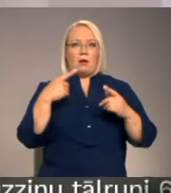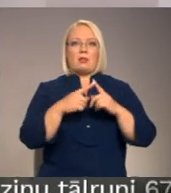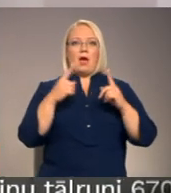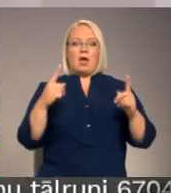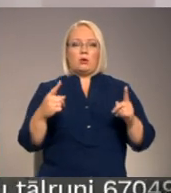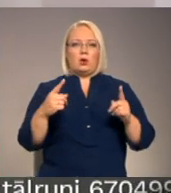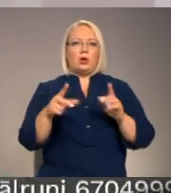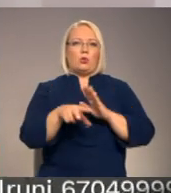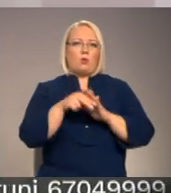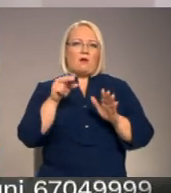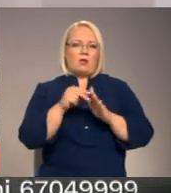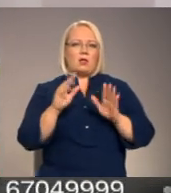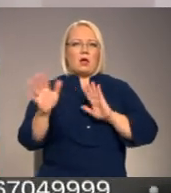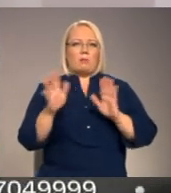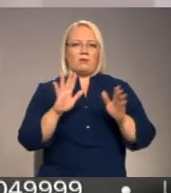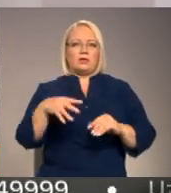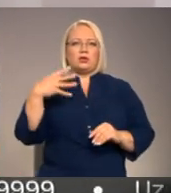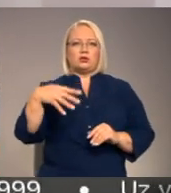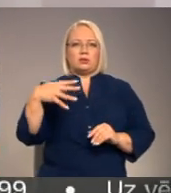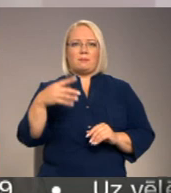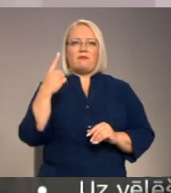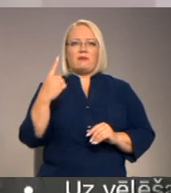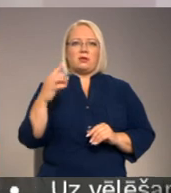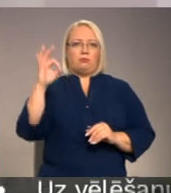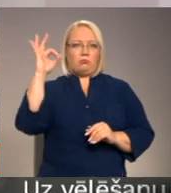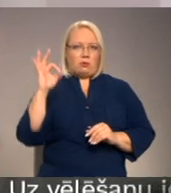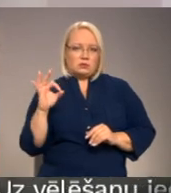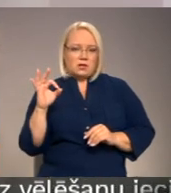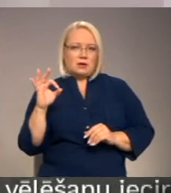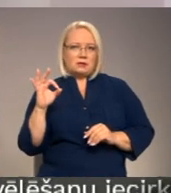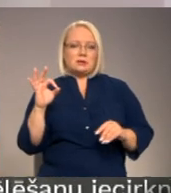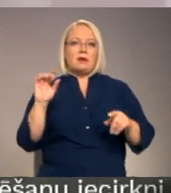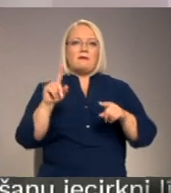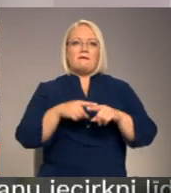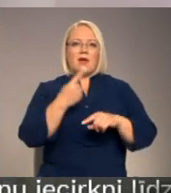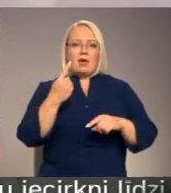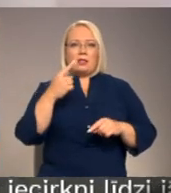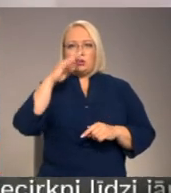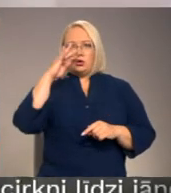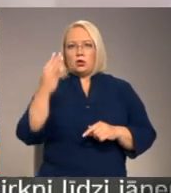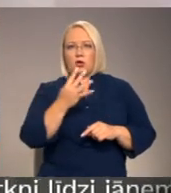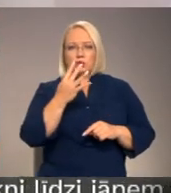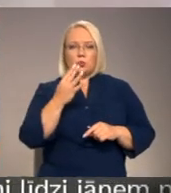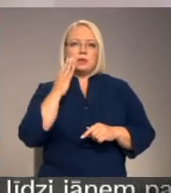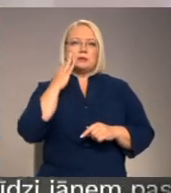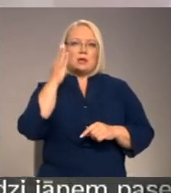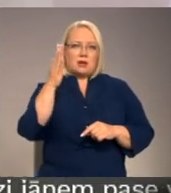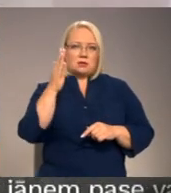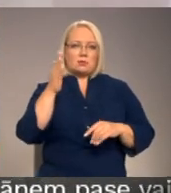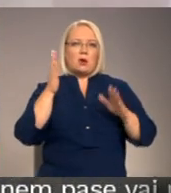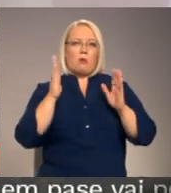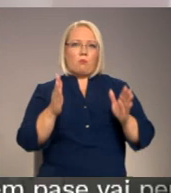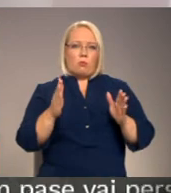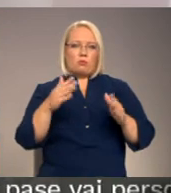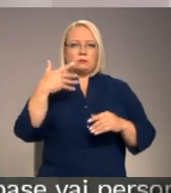novēlēt aptuveni 41%. Nu, vēl 4 stundas cerēsim, ka būs pār